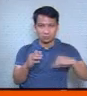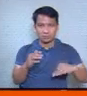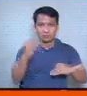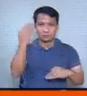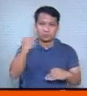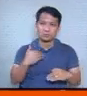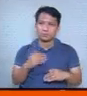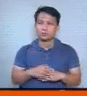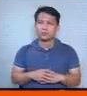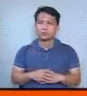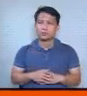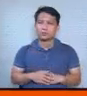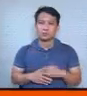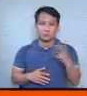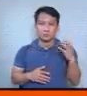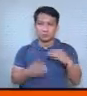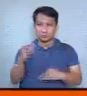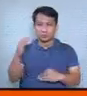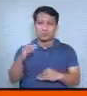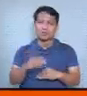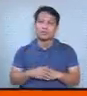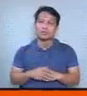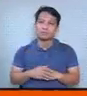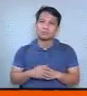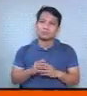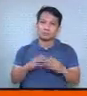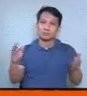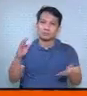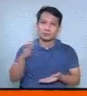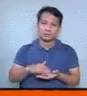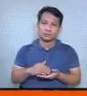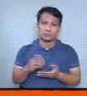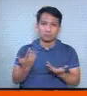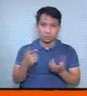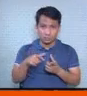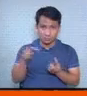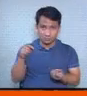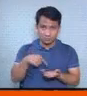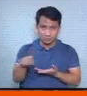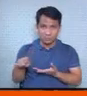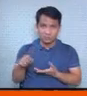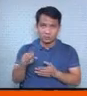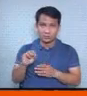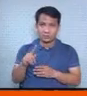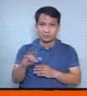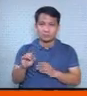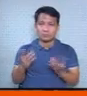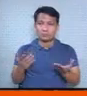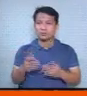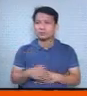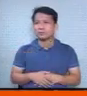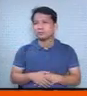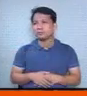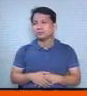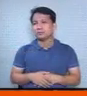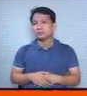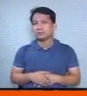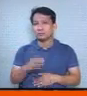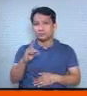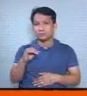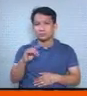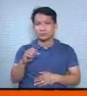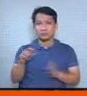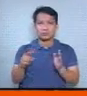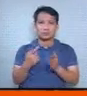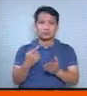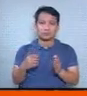Kulang. Mas lalo pa kung 400. Mas lalo pang laking kulang. Tapos walang payslip? Wala po, sir. Ito yung pinag-usapan namin ng Dole sa Cebu. Bawal